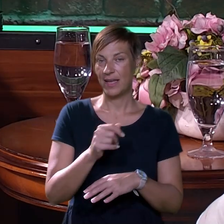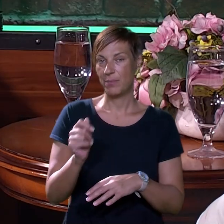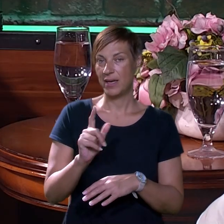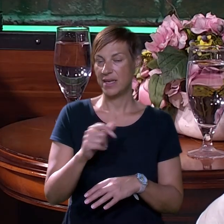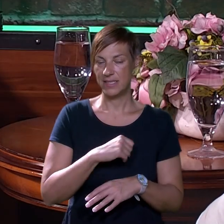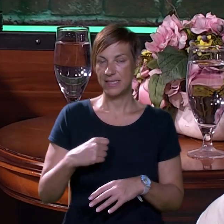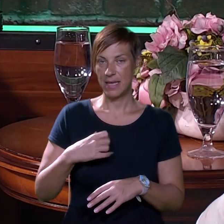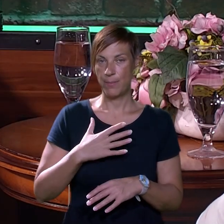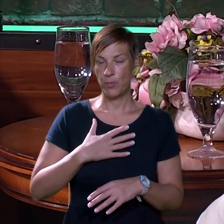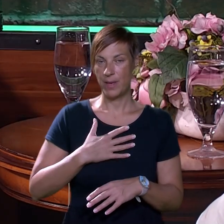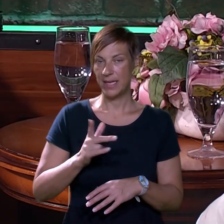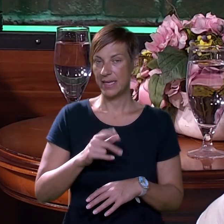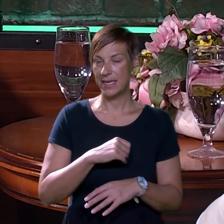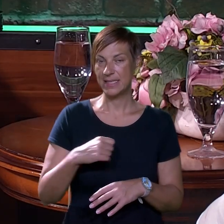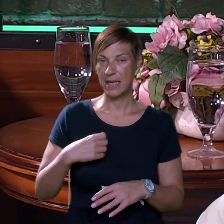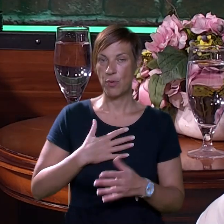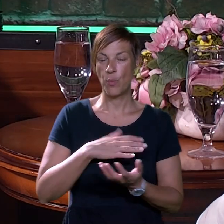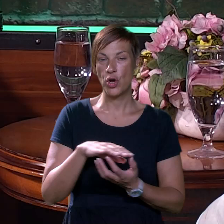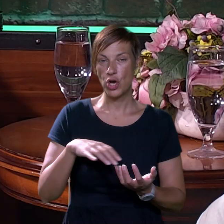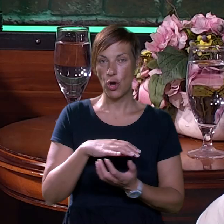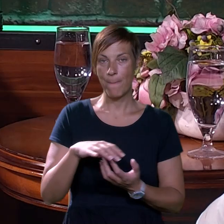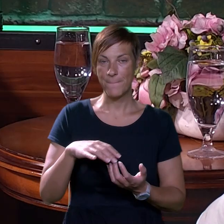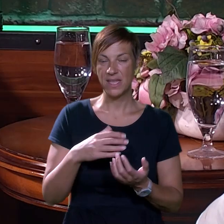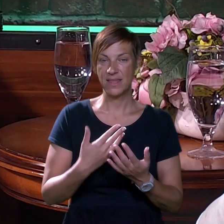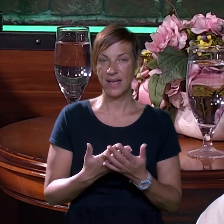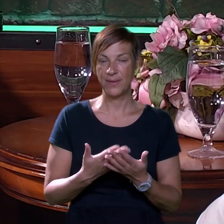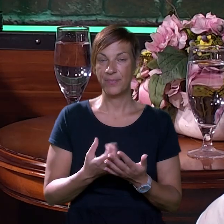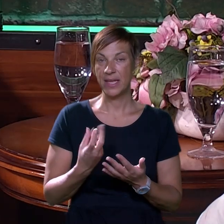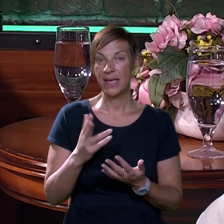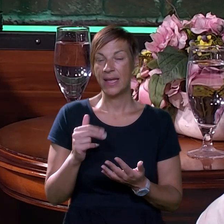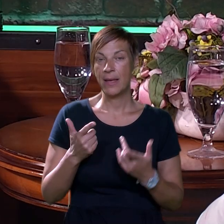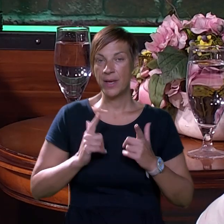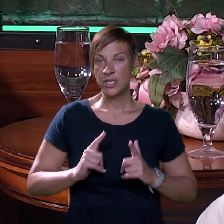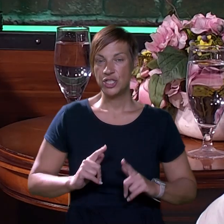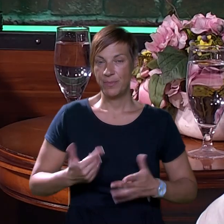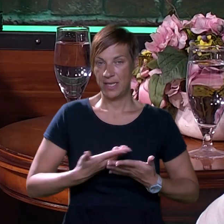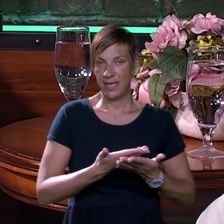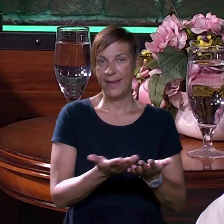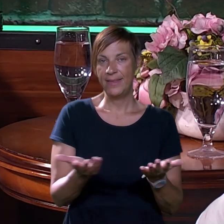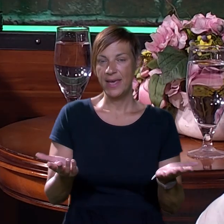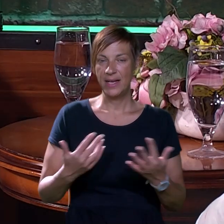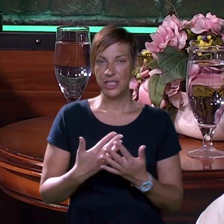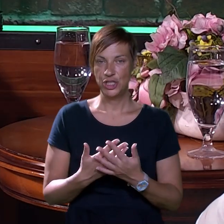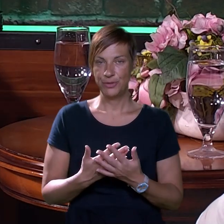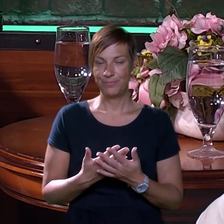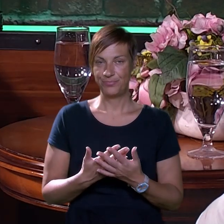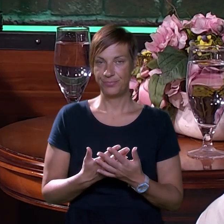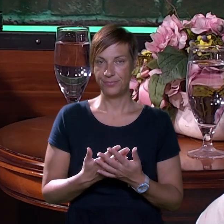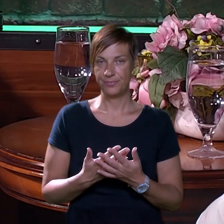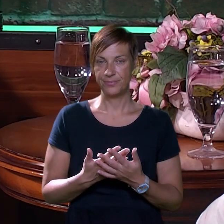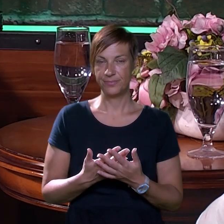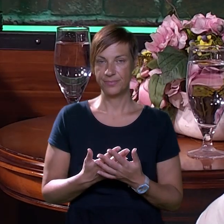blagoslov, ne samo meni i ne samo mojoj obitelji, jer ti kad imaš mir, ti ga i dijeliš.